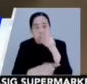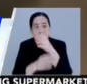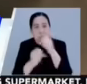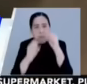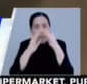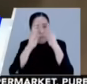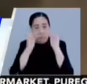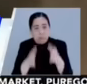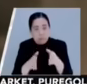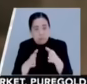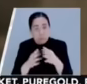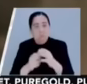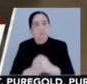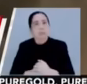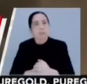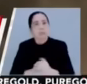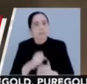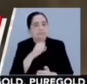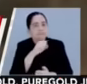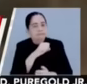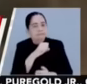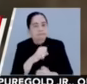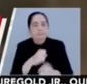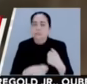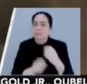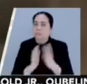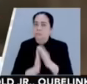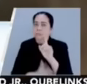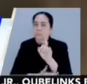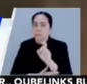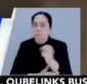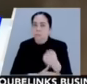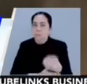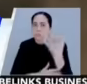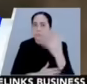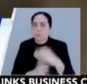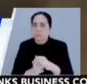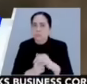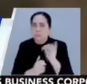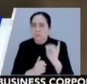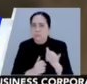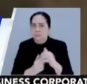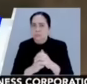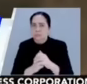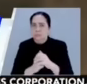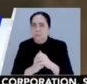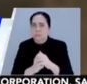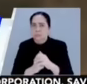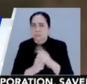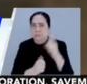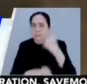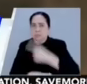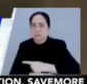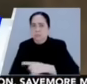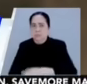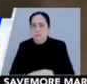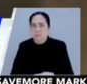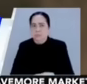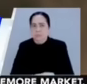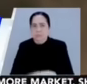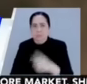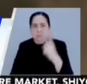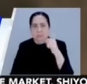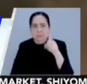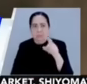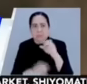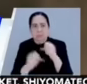isang safe house. Yes, Mr. Chair. Now, if I asked you, how much would that be per day para sa isang safe house?